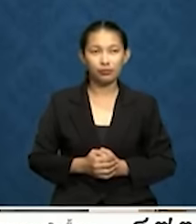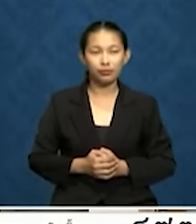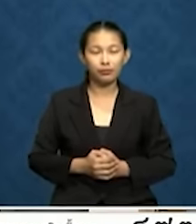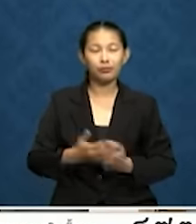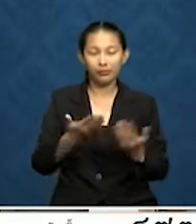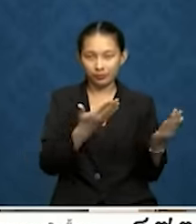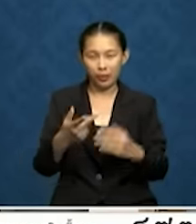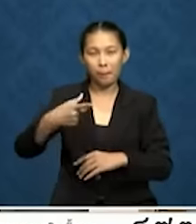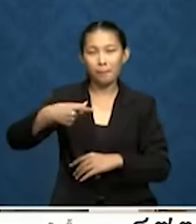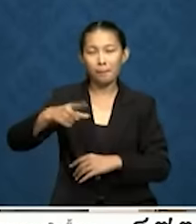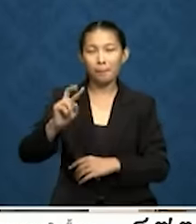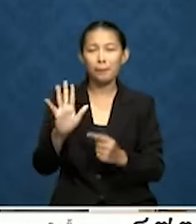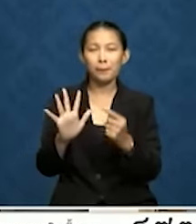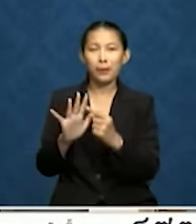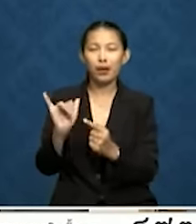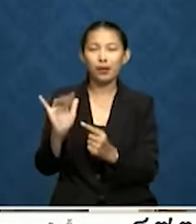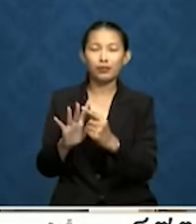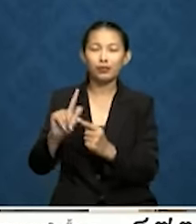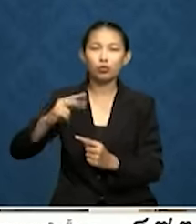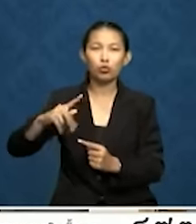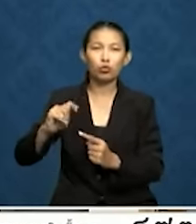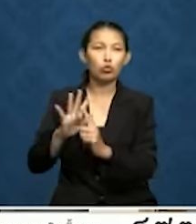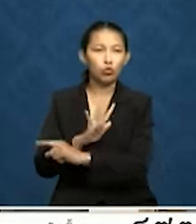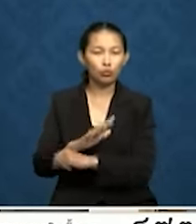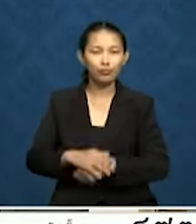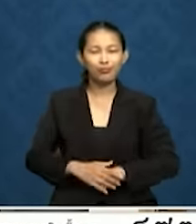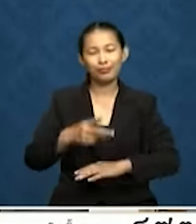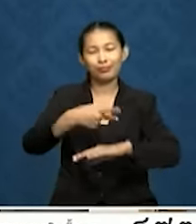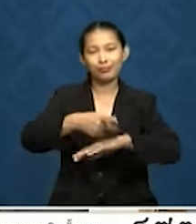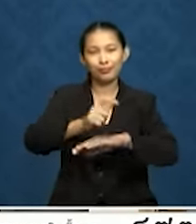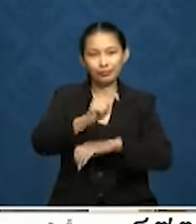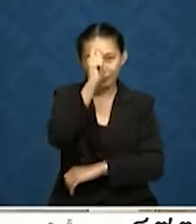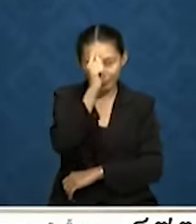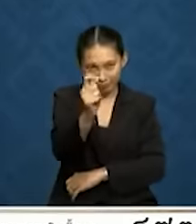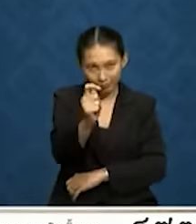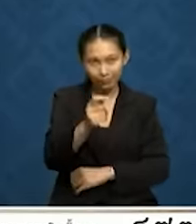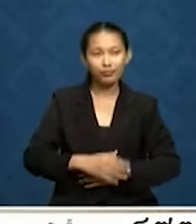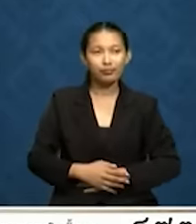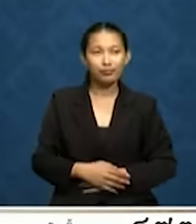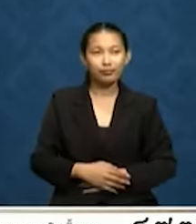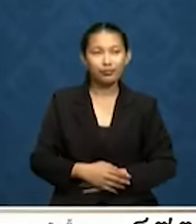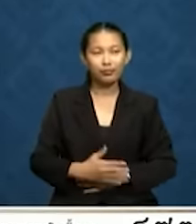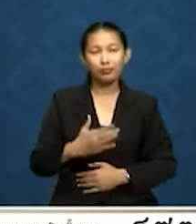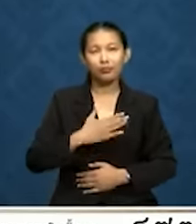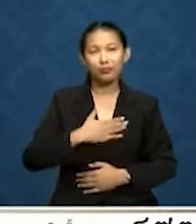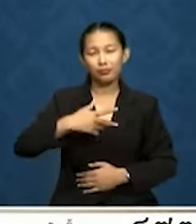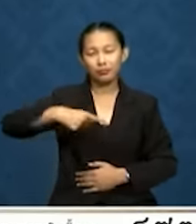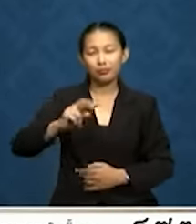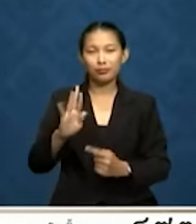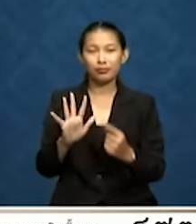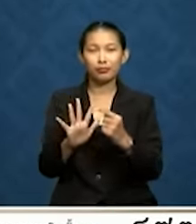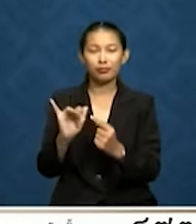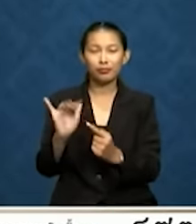ท่านประยุทธ์ครับเชิญครับท่านประยุทธ์ครับ ท่านประธานที่เคารพกับผมประยุทธ์สิริพานิ